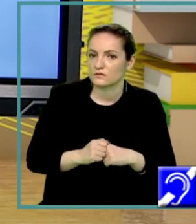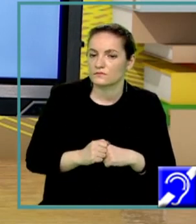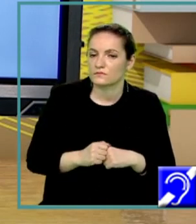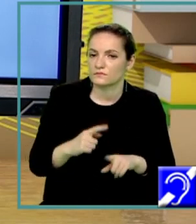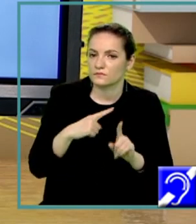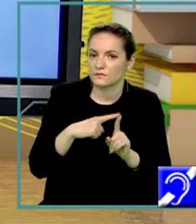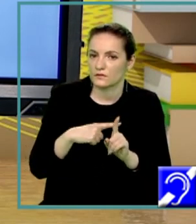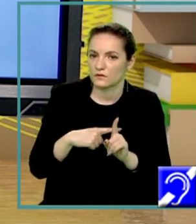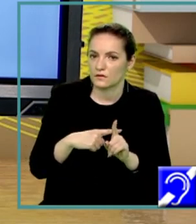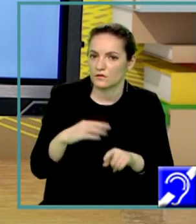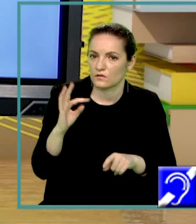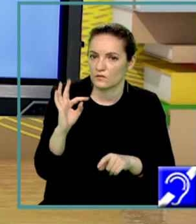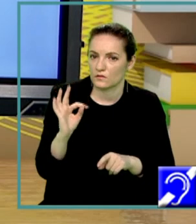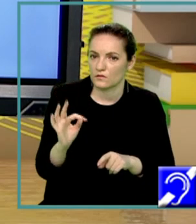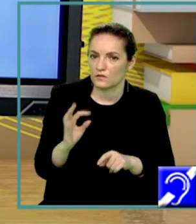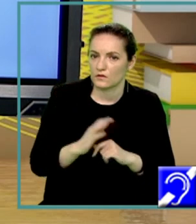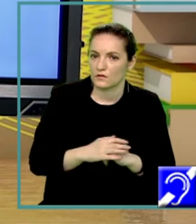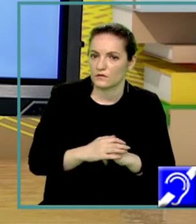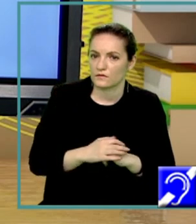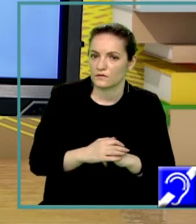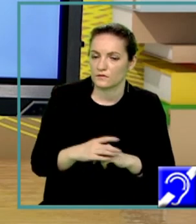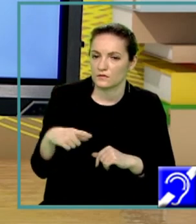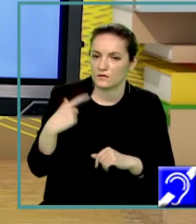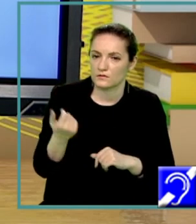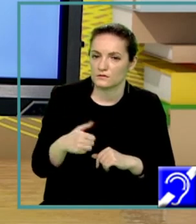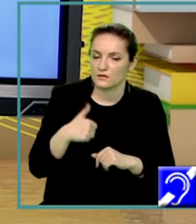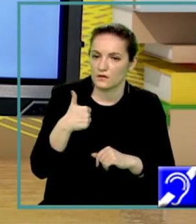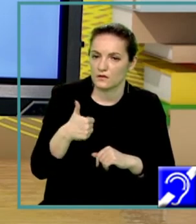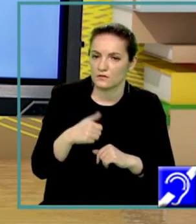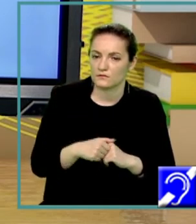funcției F intersectat cu axa OY este punctul A,